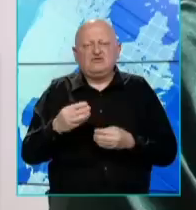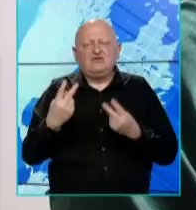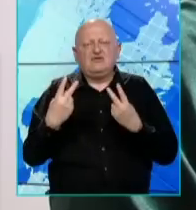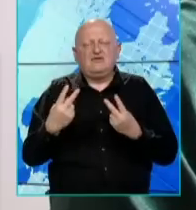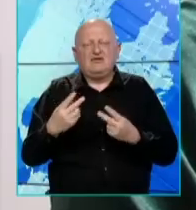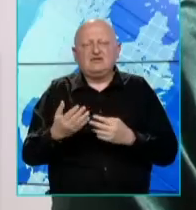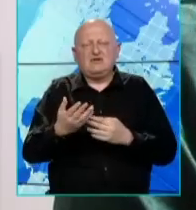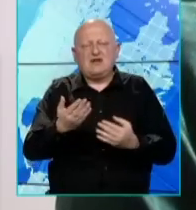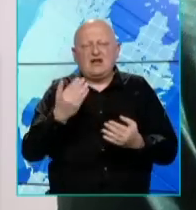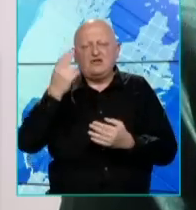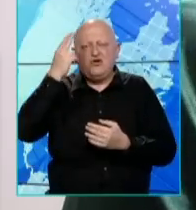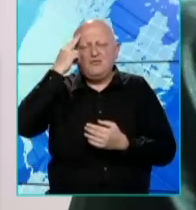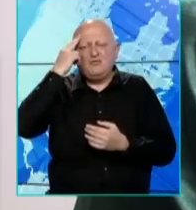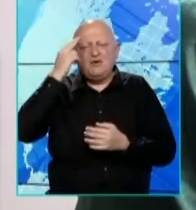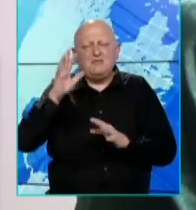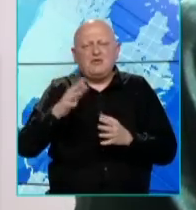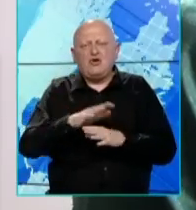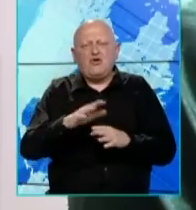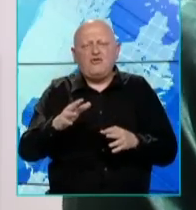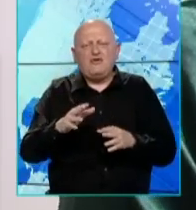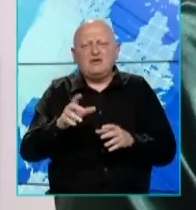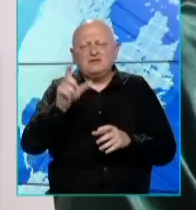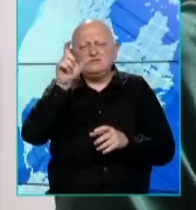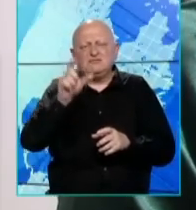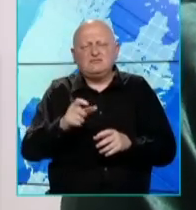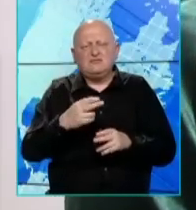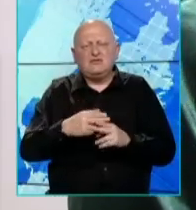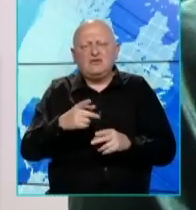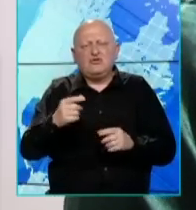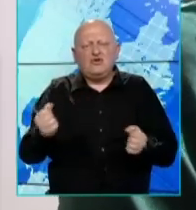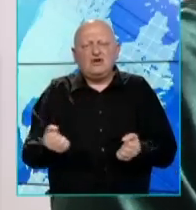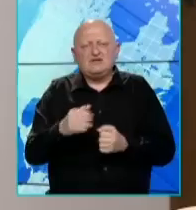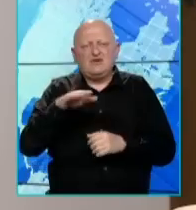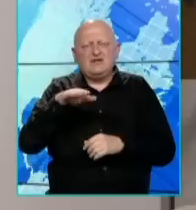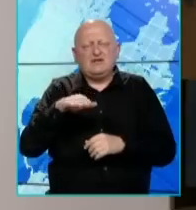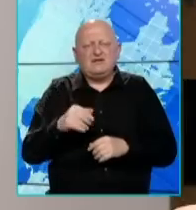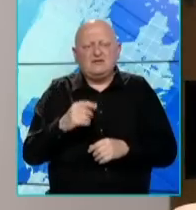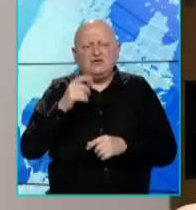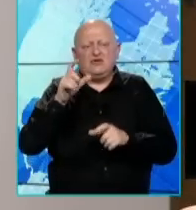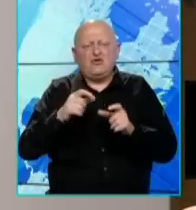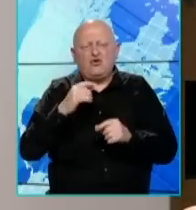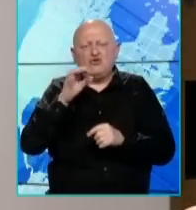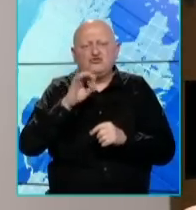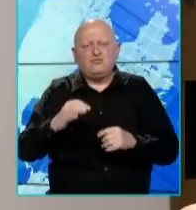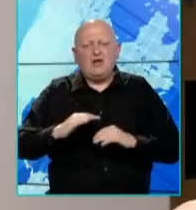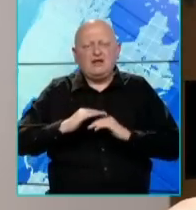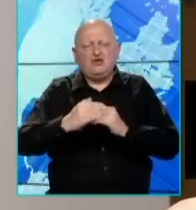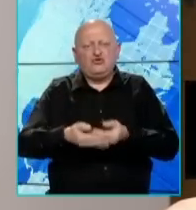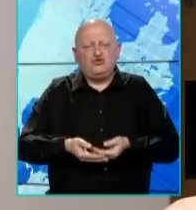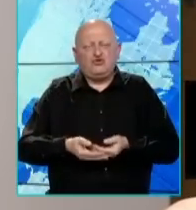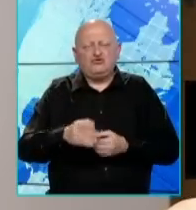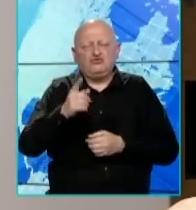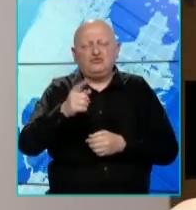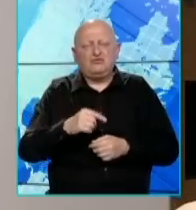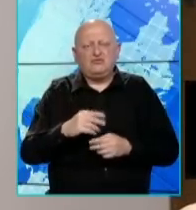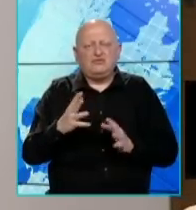značaju ranog prepoznavanja bilo koje simptomatologije u tom periodu razvoja djeteta. Roditelji koji planiraju trudnoću,